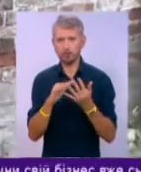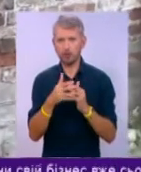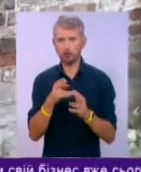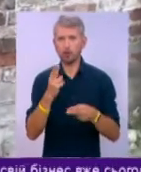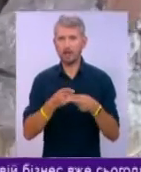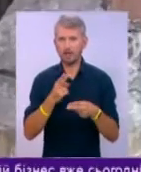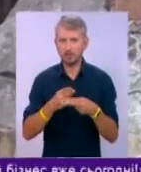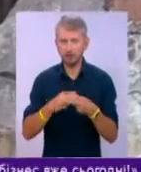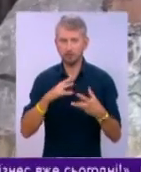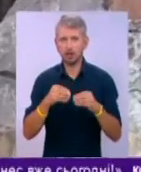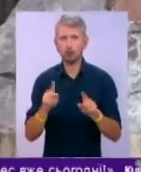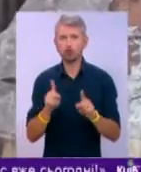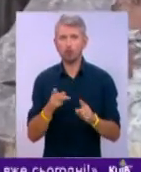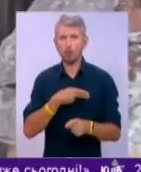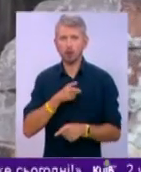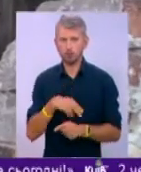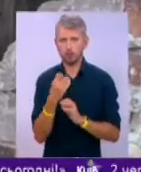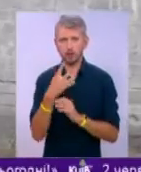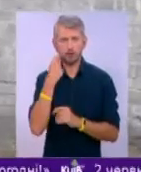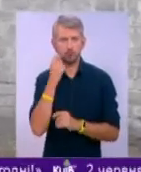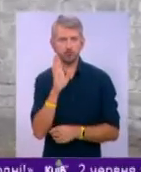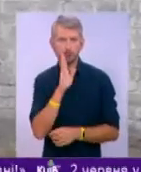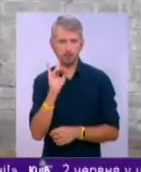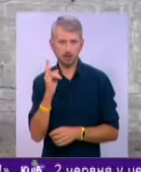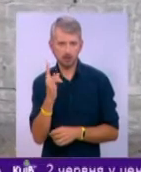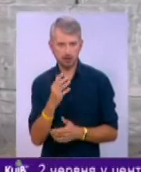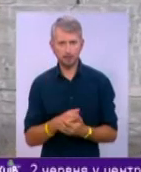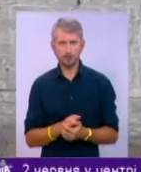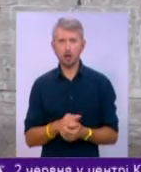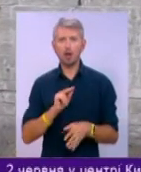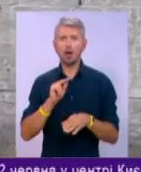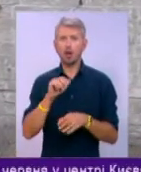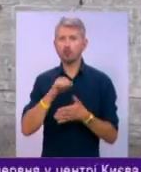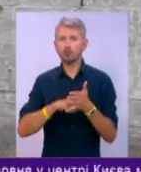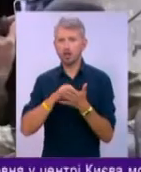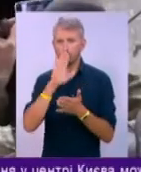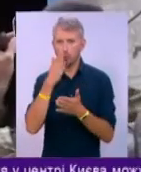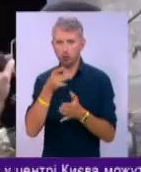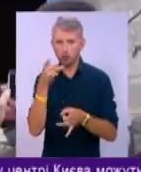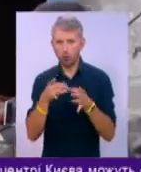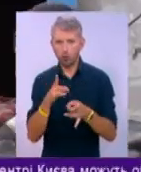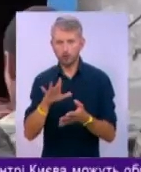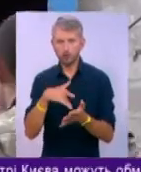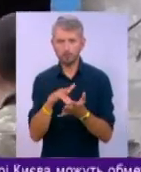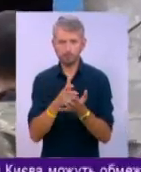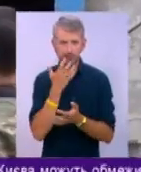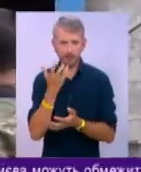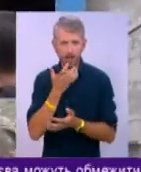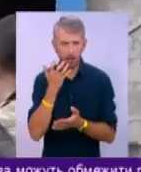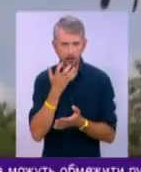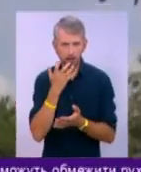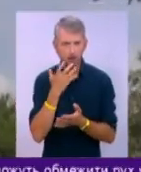селищу Залізне, внаслідок чого загинула 15-річна дитина. А через ворожий обстріл населеного пункту